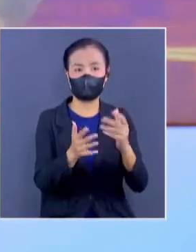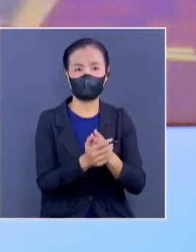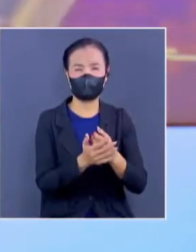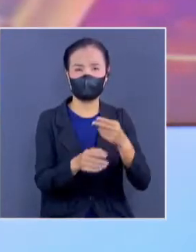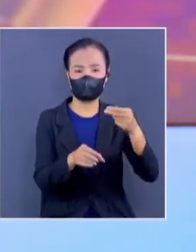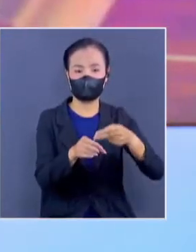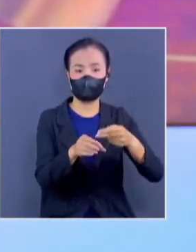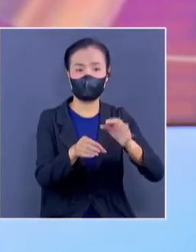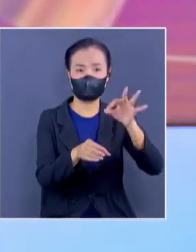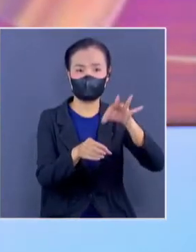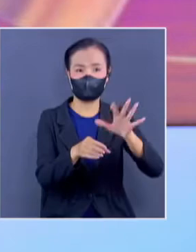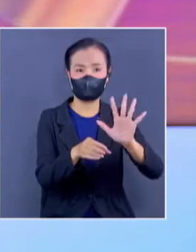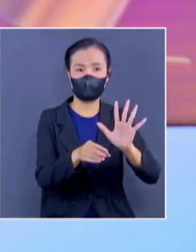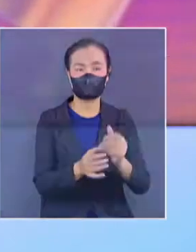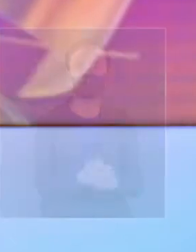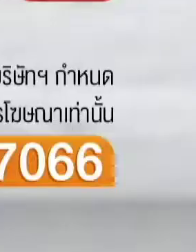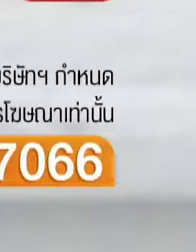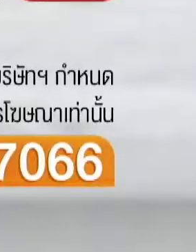สักหยดเลยค่ะ